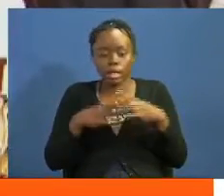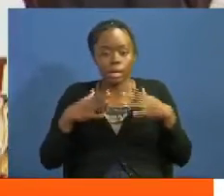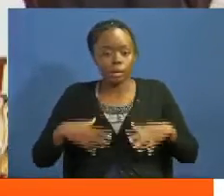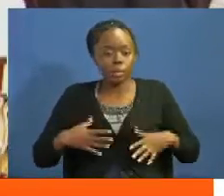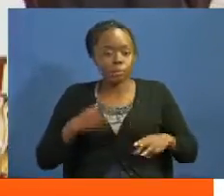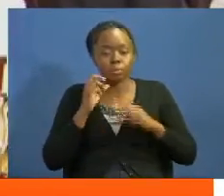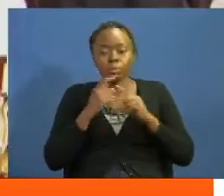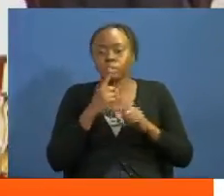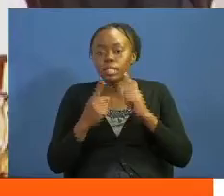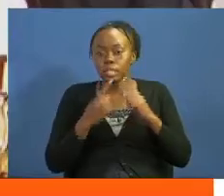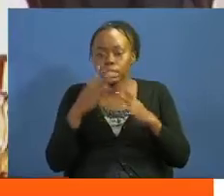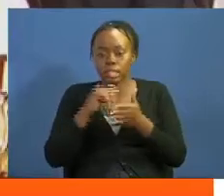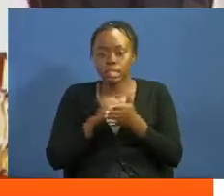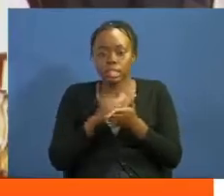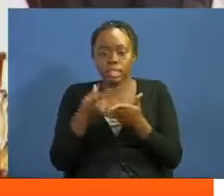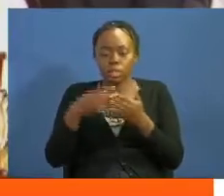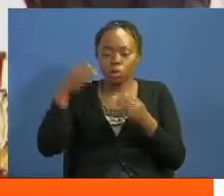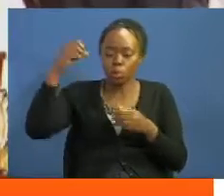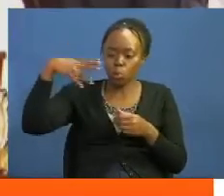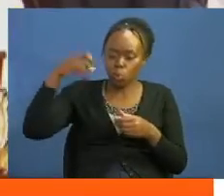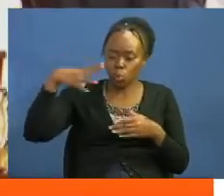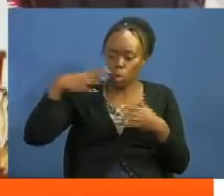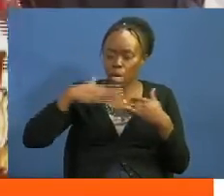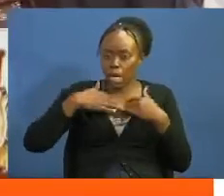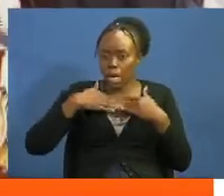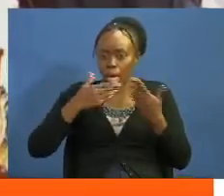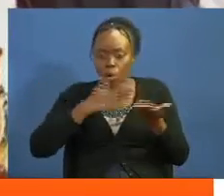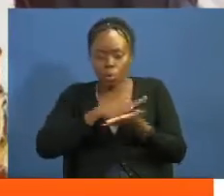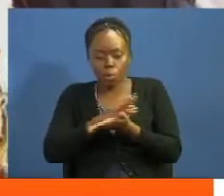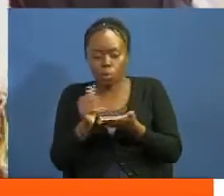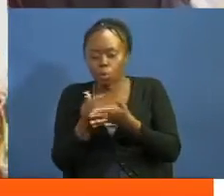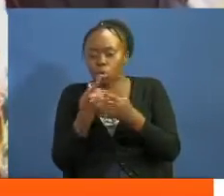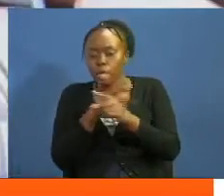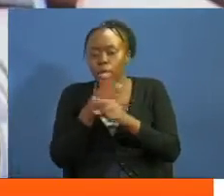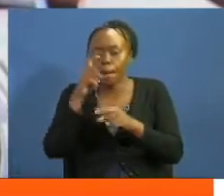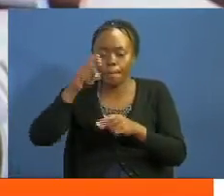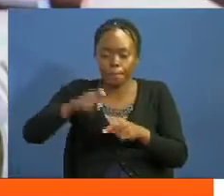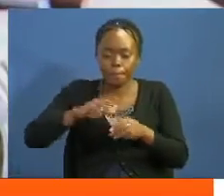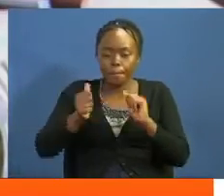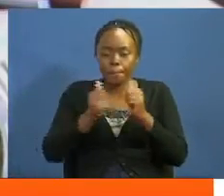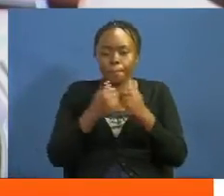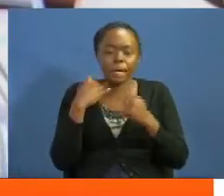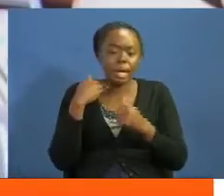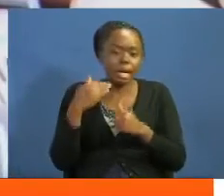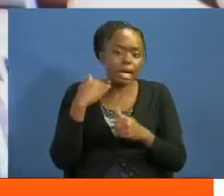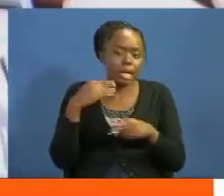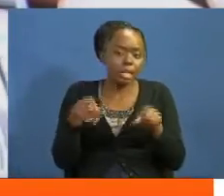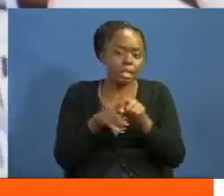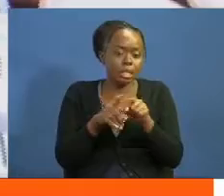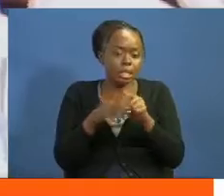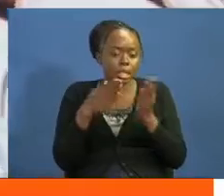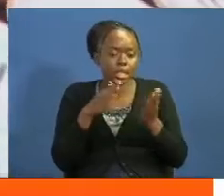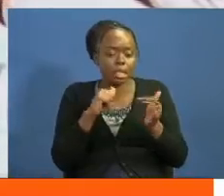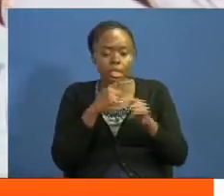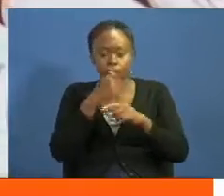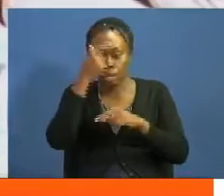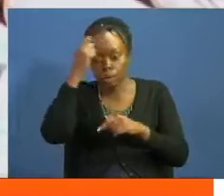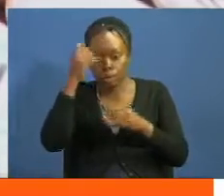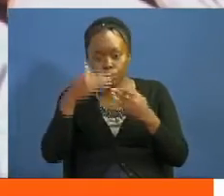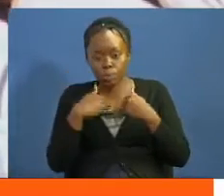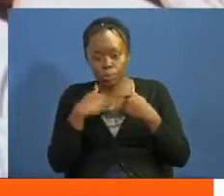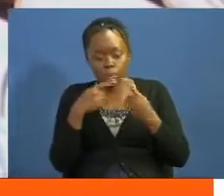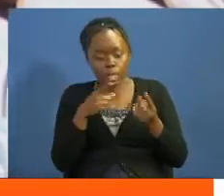kusema kuwa ukosefu wa stima katika eneo hili ndio chanzo kuu cha mauaji kama haya, kwani majambazi